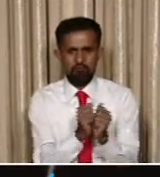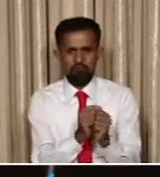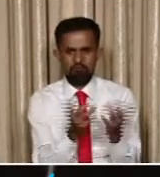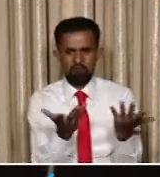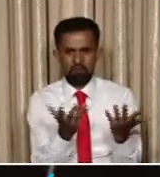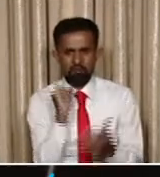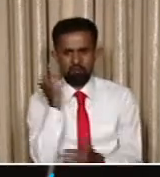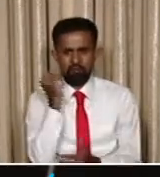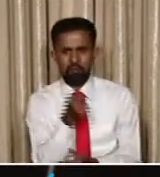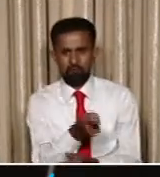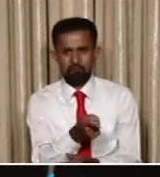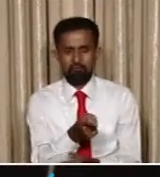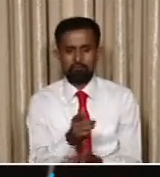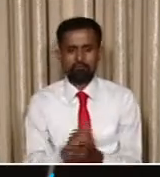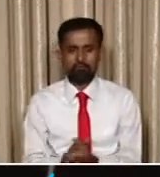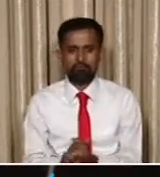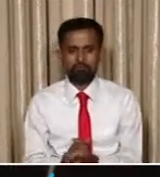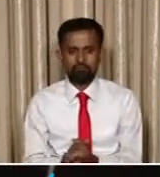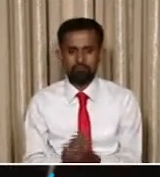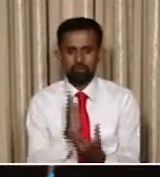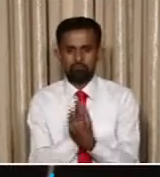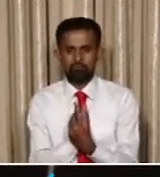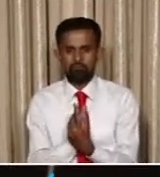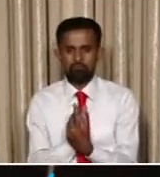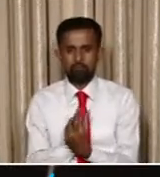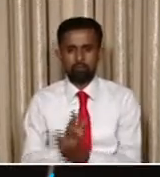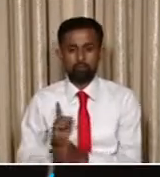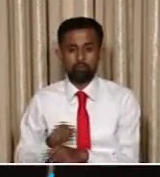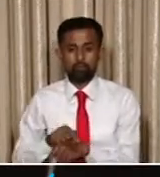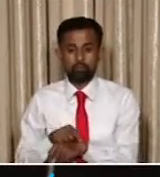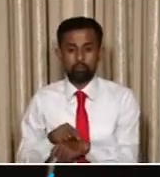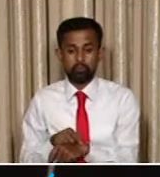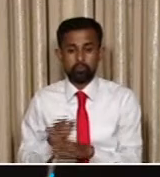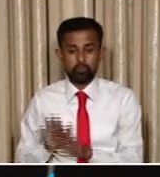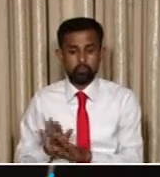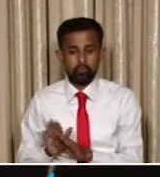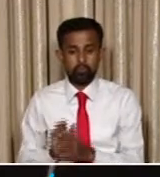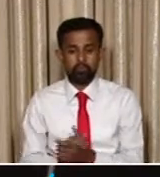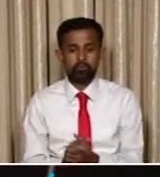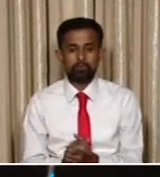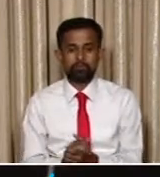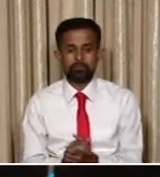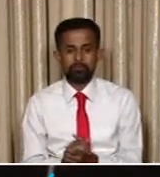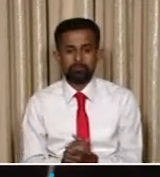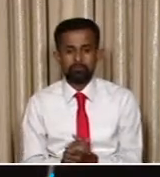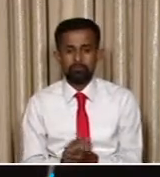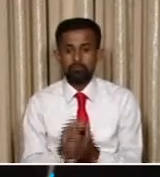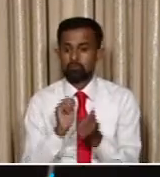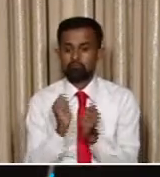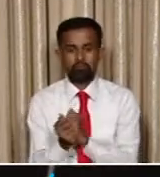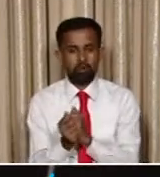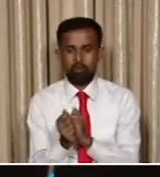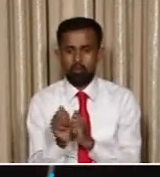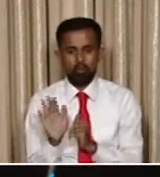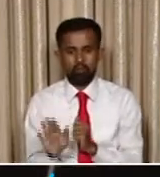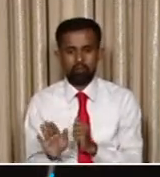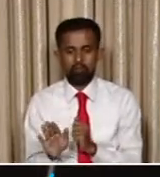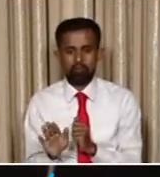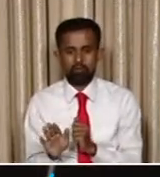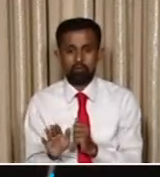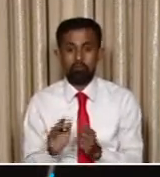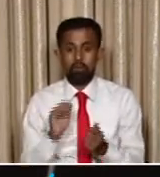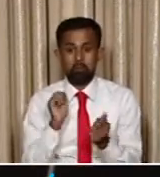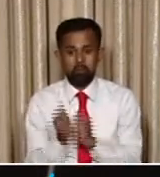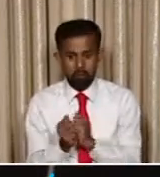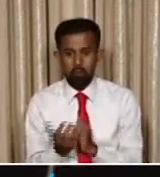නිලධාරි මේ ෆයිල් උඩ ඉඳගෙන ඉන්න නිලධාරි ඉතින් ඒක වෙනස් විය යුතුයි ලංකාවේ මේ ටික වෙනස්